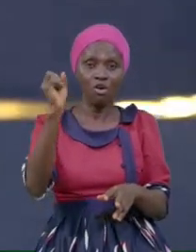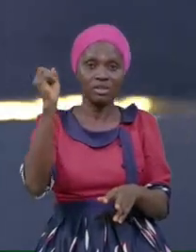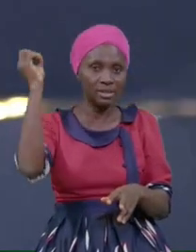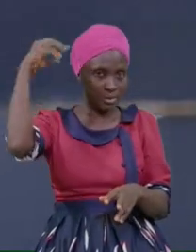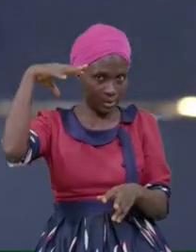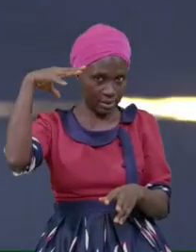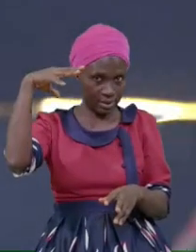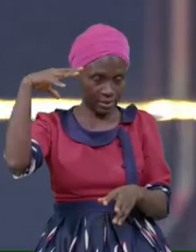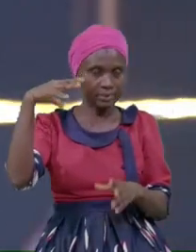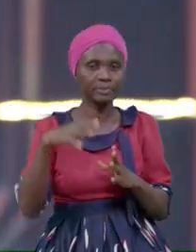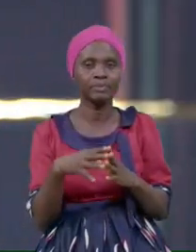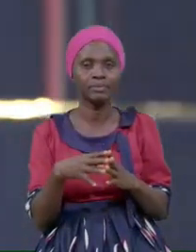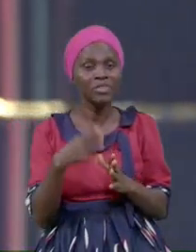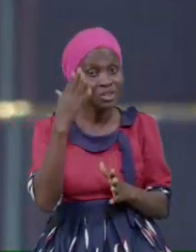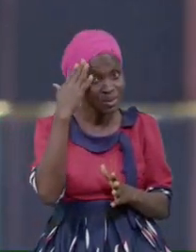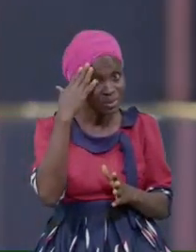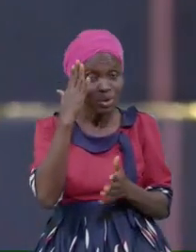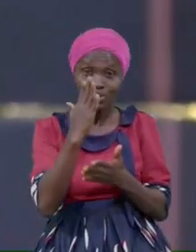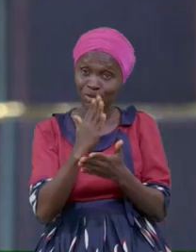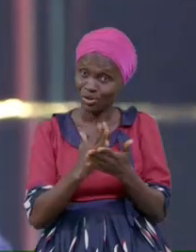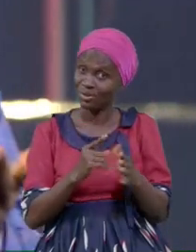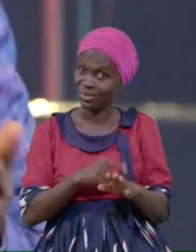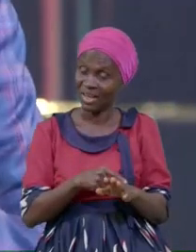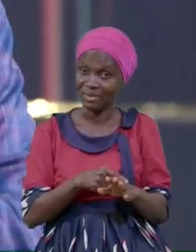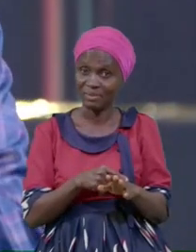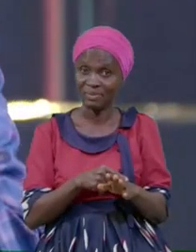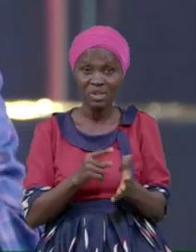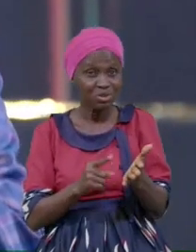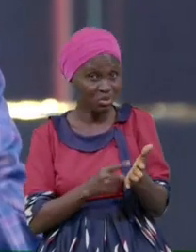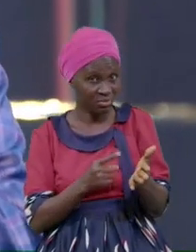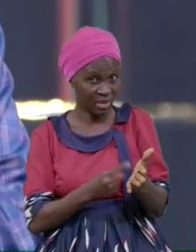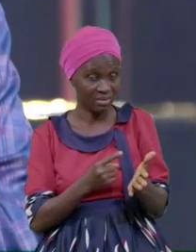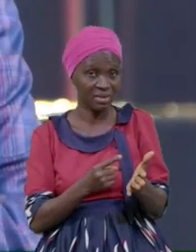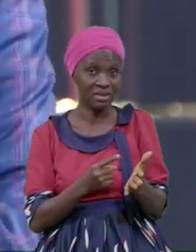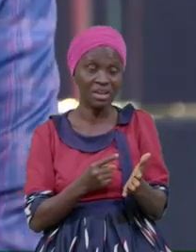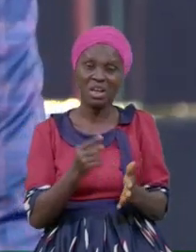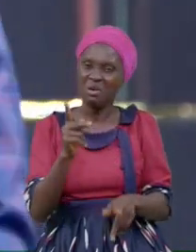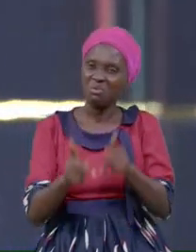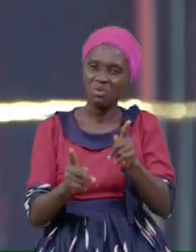Dieu. Vous savez, parfois, les gens parlent de nous.